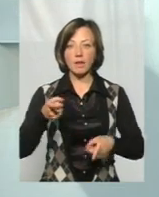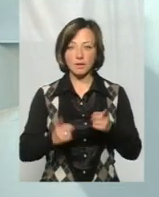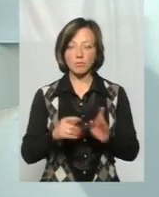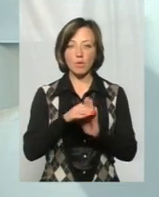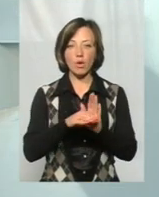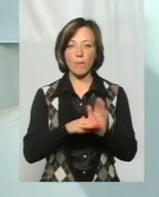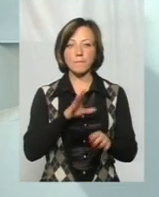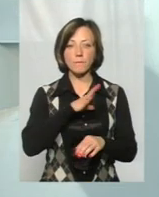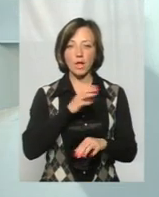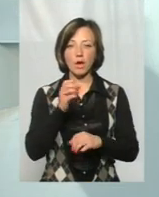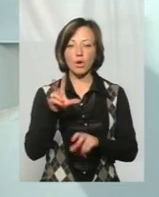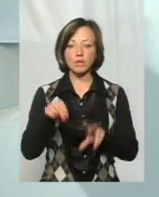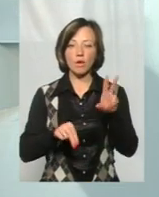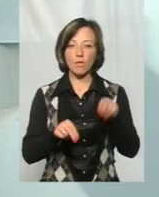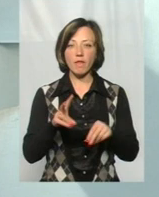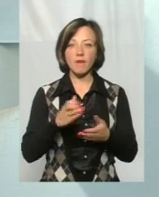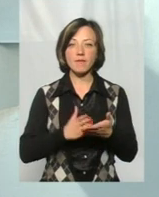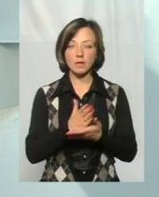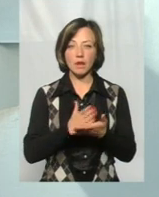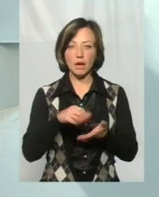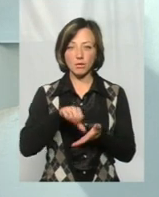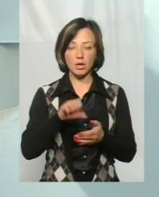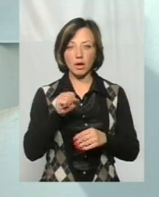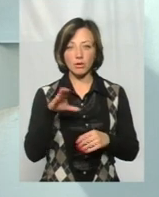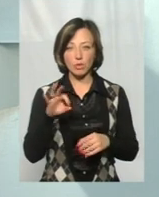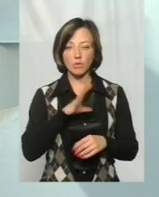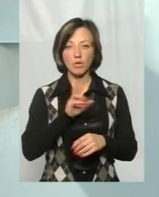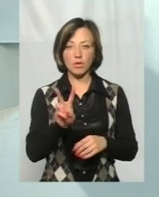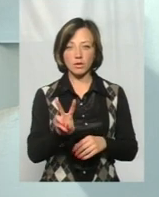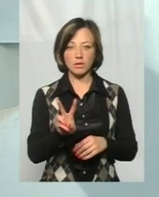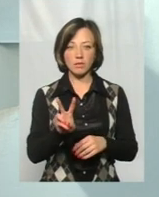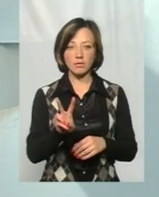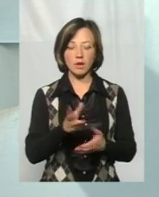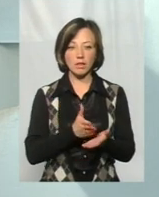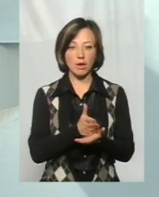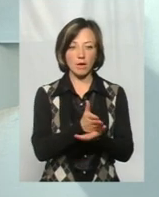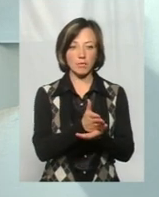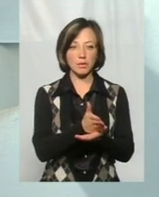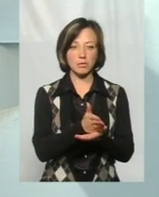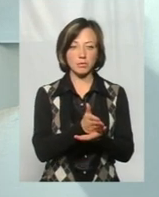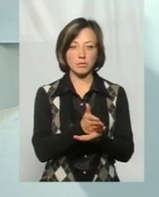програма була, вона була розрахована на ветеранів суто, і було два напрямки.